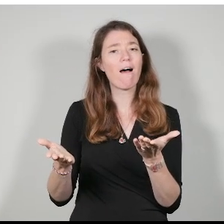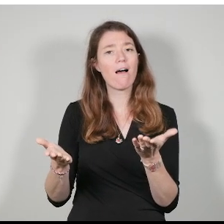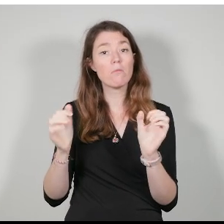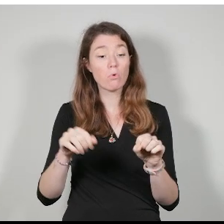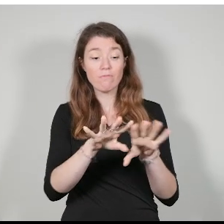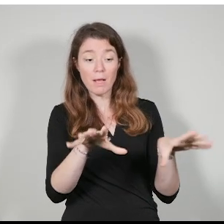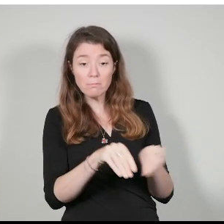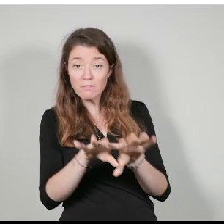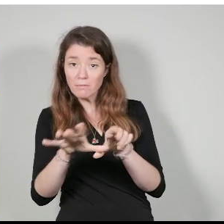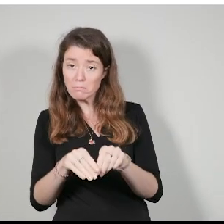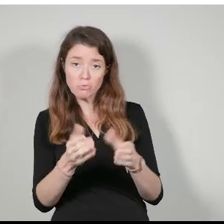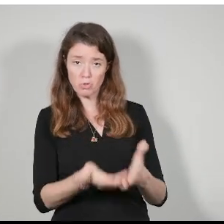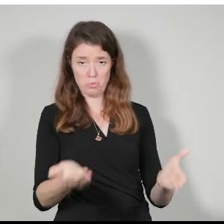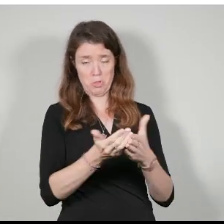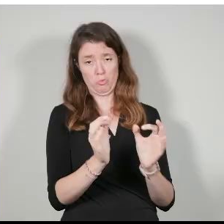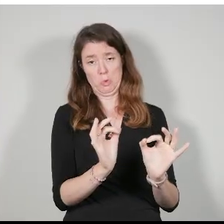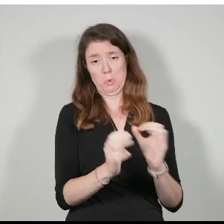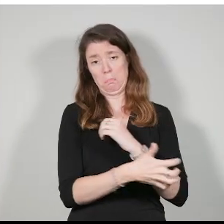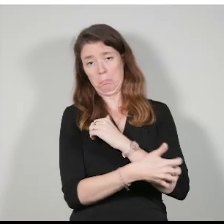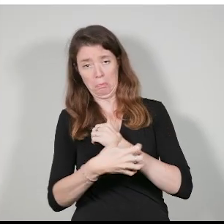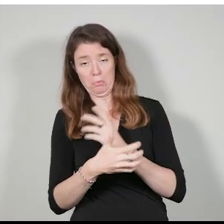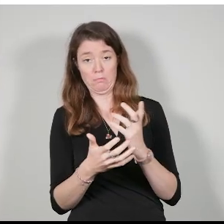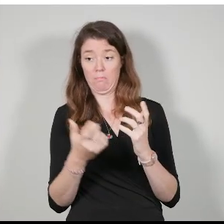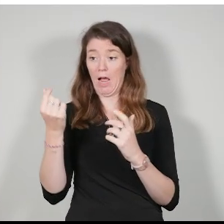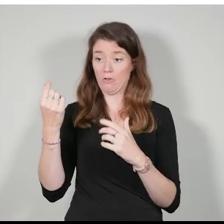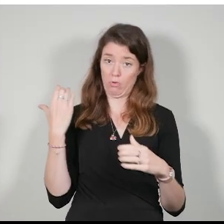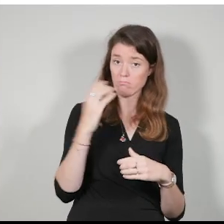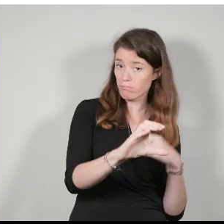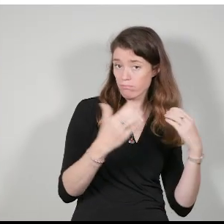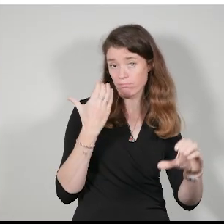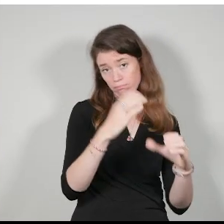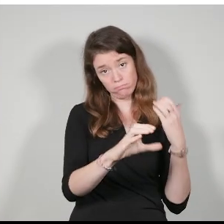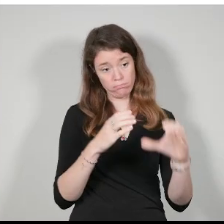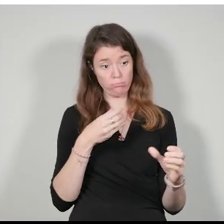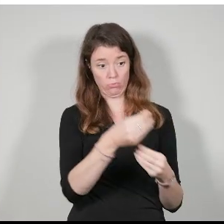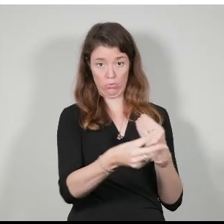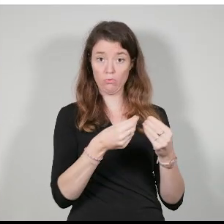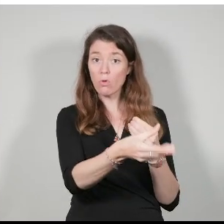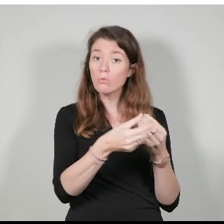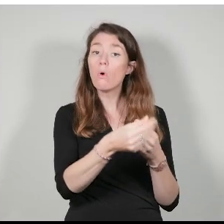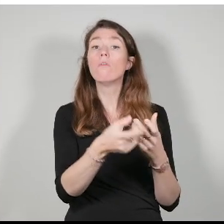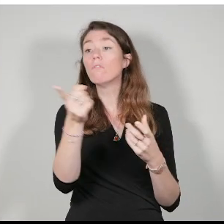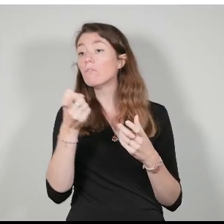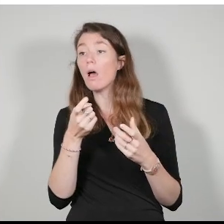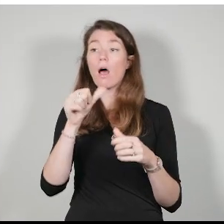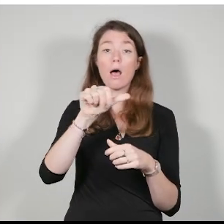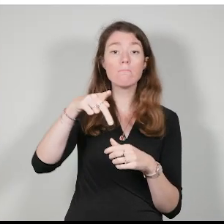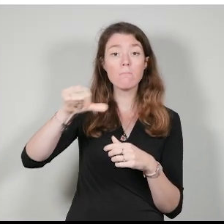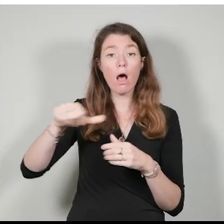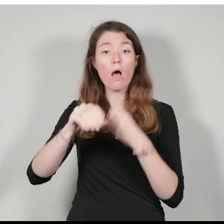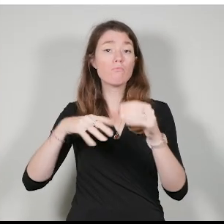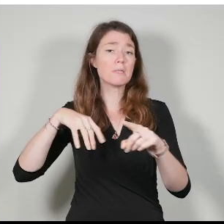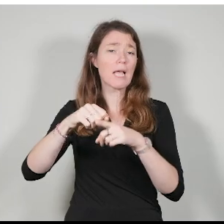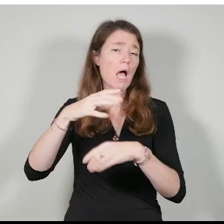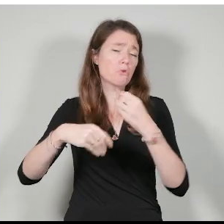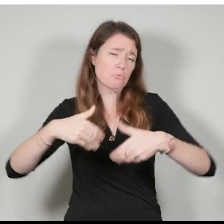ménages parfois très modestes, où les prestations financières qui venaient, peu importe de l'APA ou de la PCH,